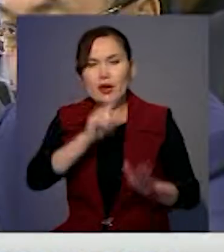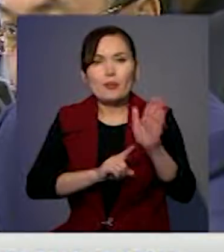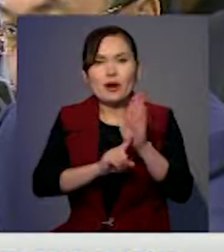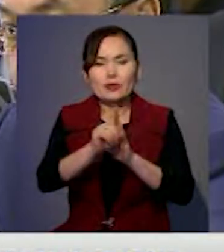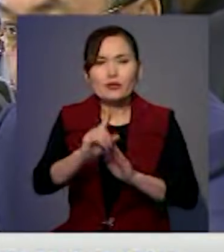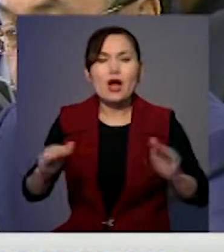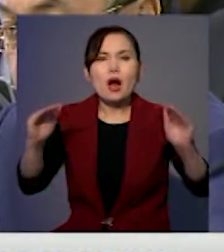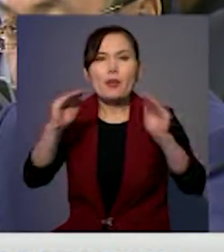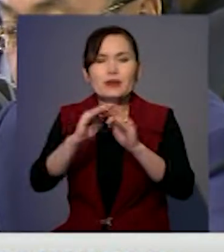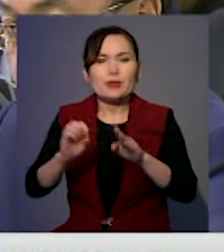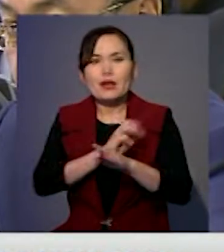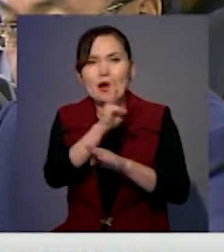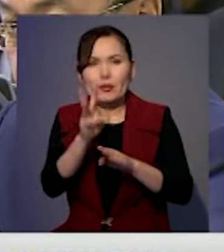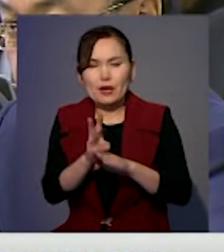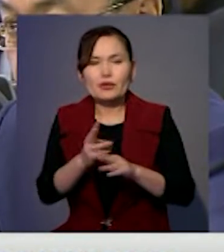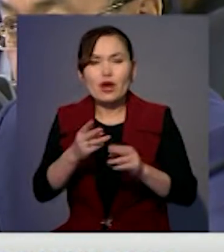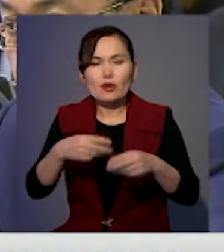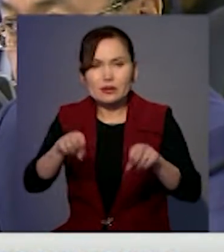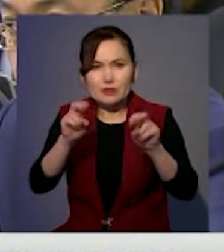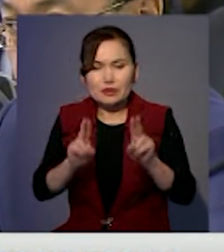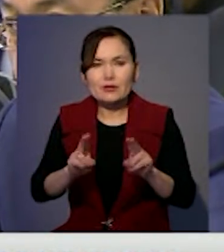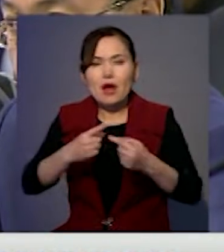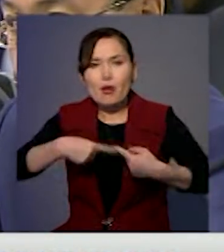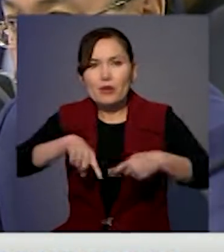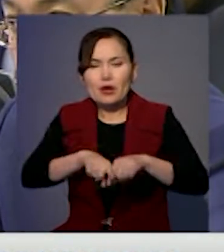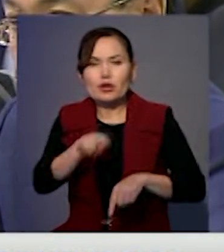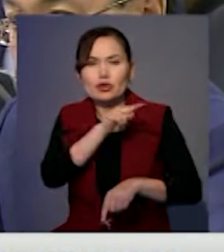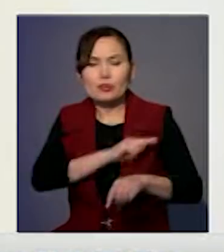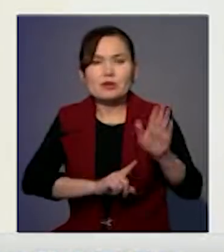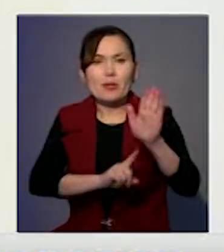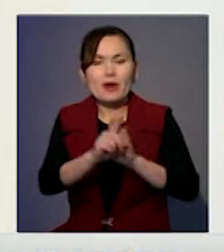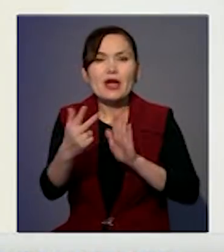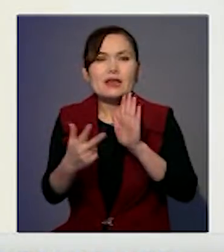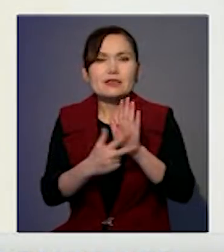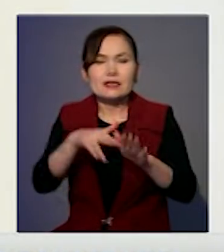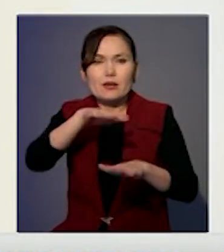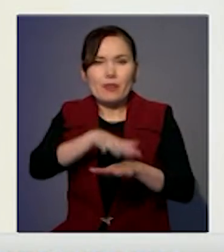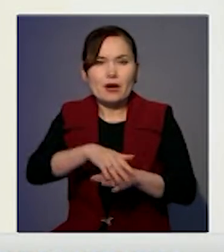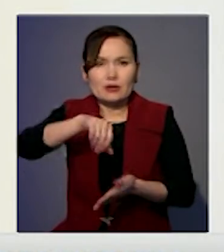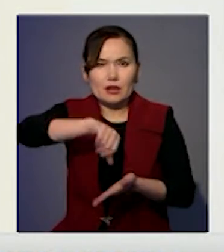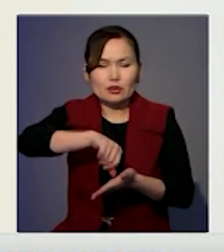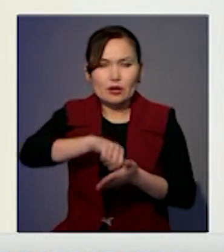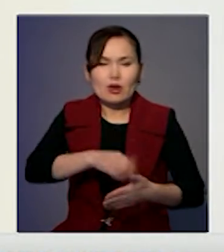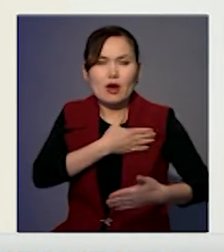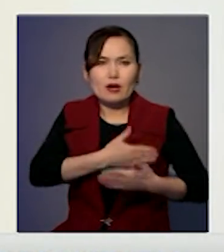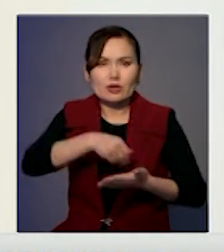баспана операторы құрылды. Қазір 8 ірі банк жобаға атсалысып келеді. Олар еліміздің барлық аймағын